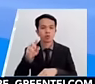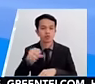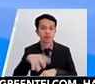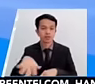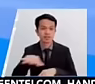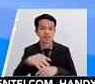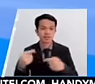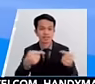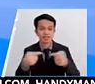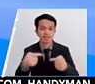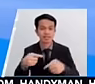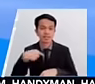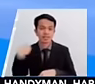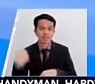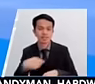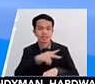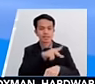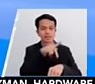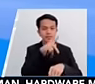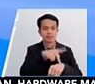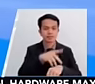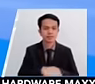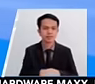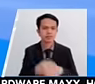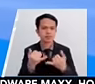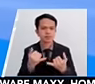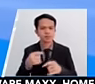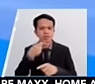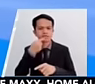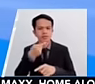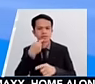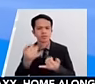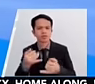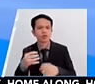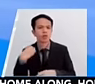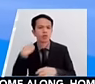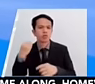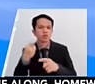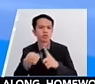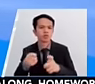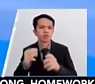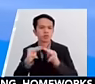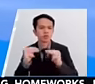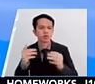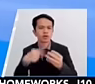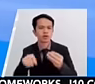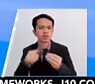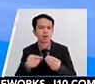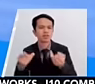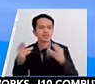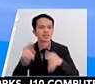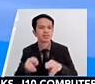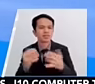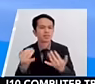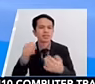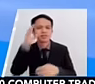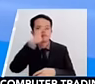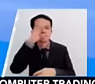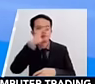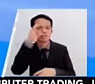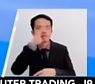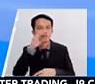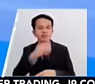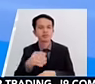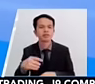China at ng Pilipinas nagsalita rin ang isang opisyal ng malakanyang patungkol naman sa nangyayaring paghahanap kay pastor apolo